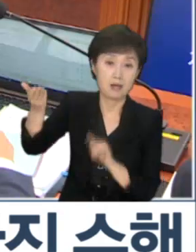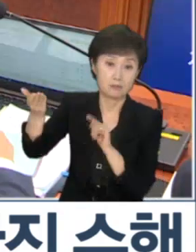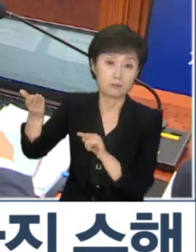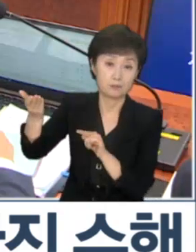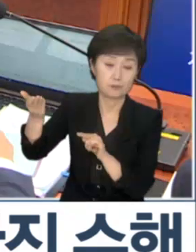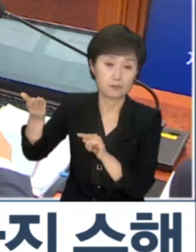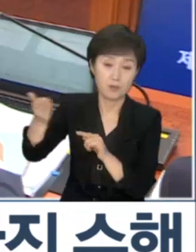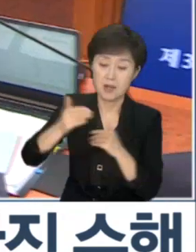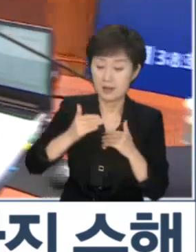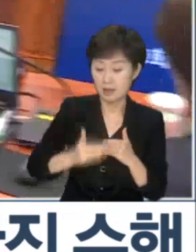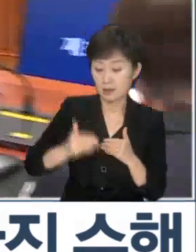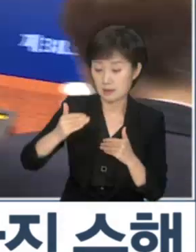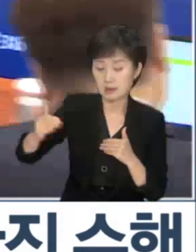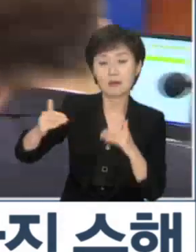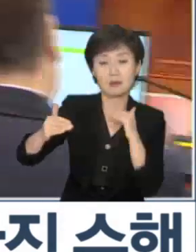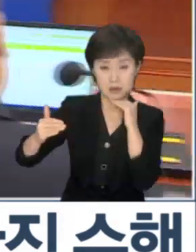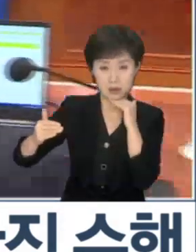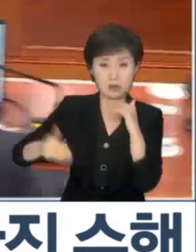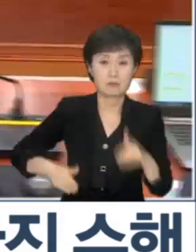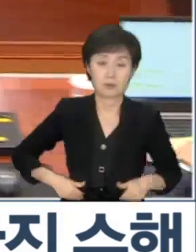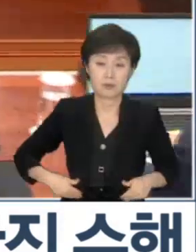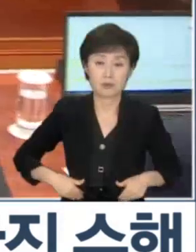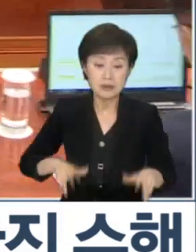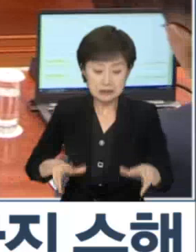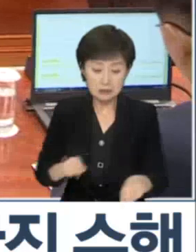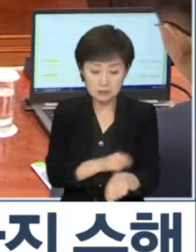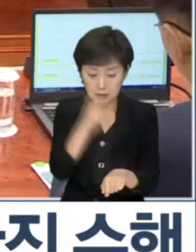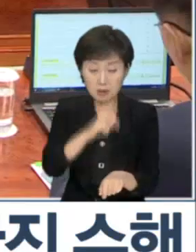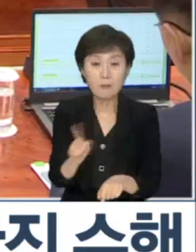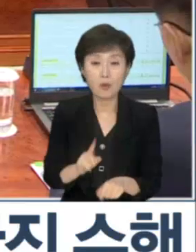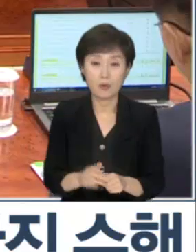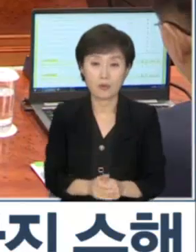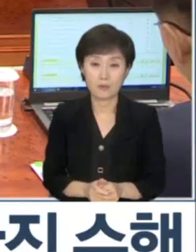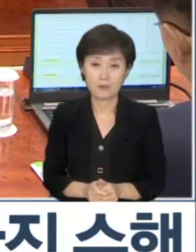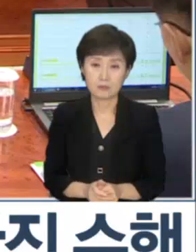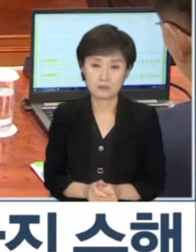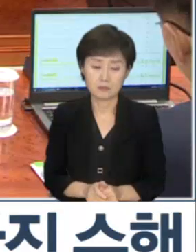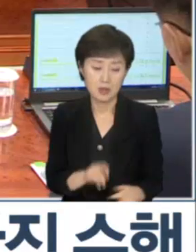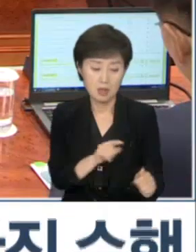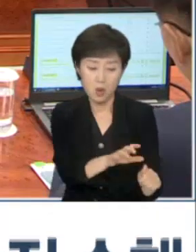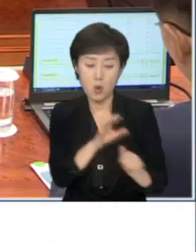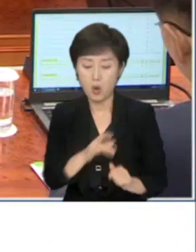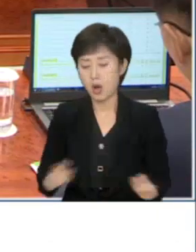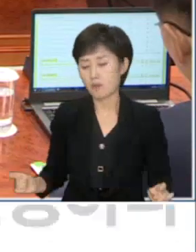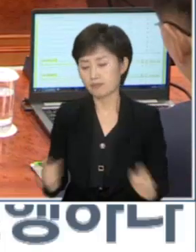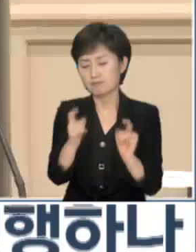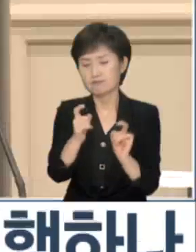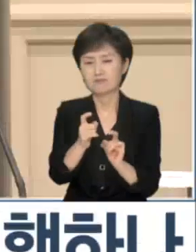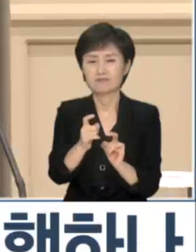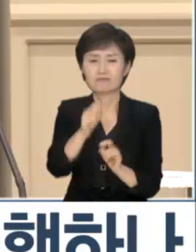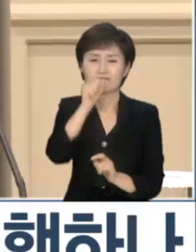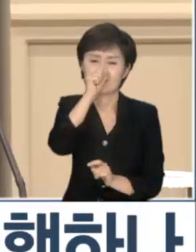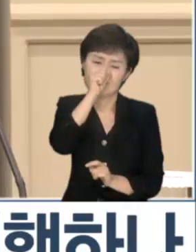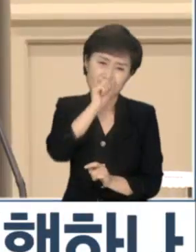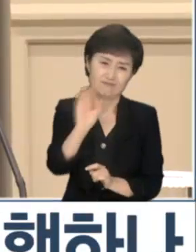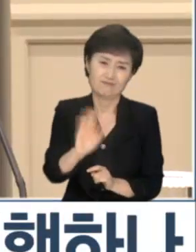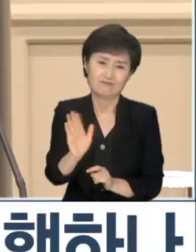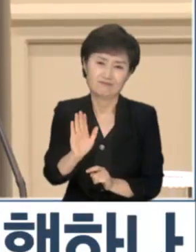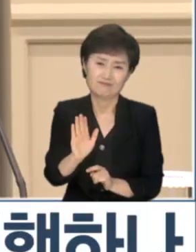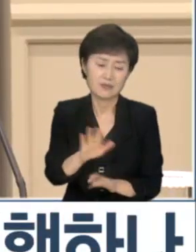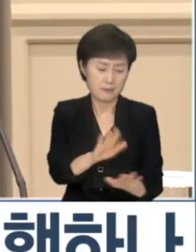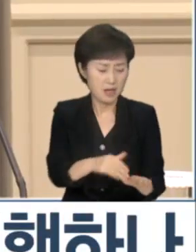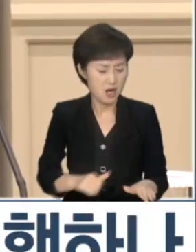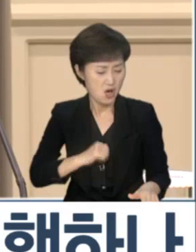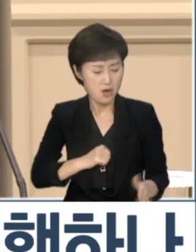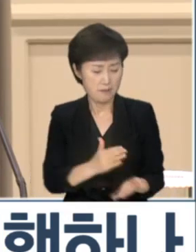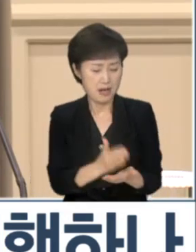이어지고 하는 그 단계가 또 남아 있기 때문에 지금 당장 특검을 한다는 것은 경쟁이 소주로 몰고 갈 수밖에 없다 그렇게 될 수밖에 없기 때문에 좀